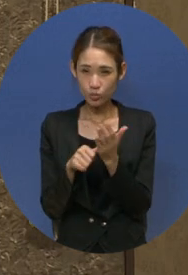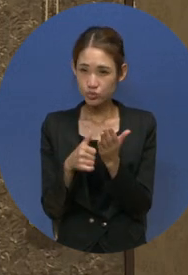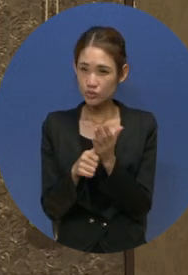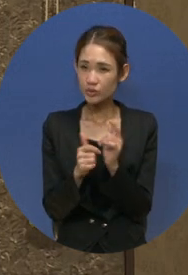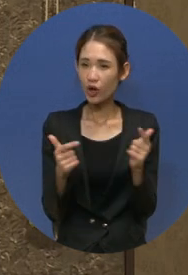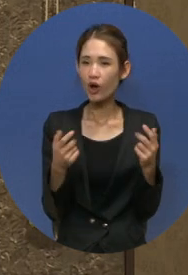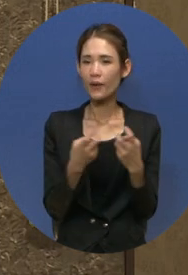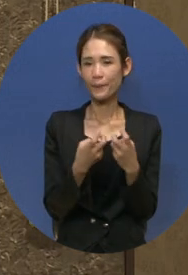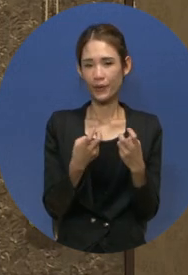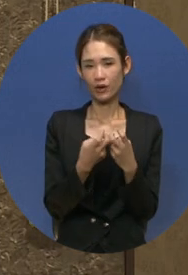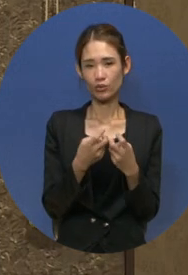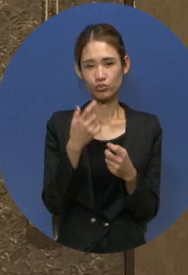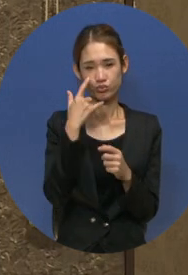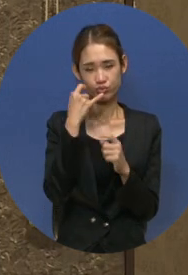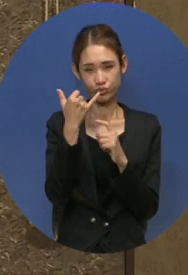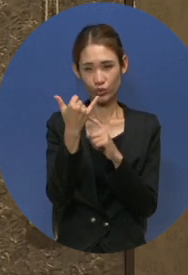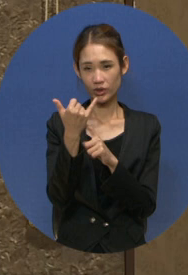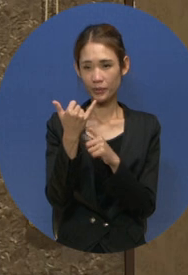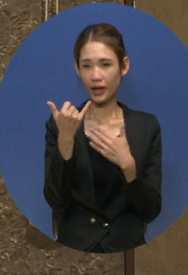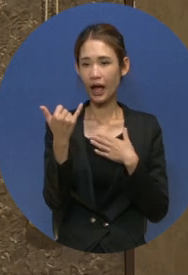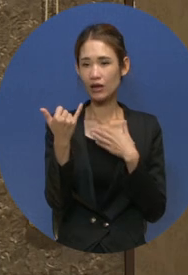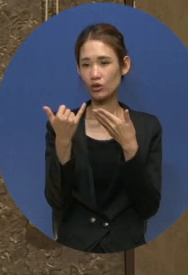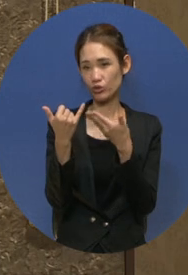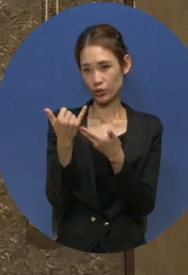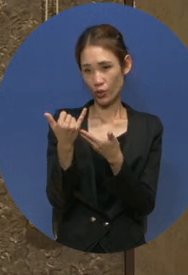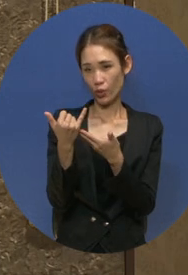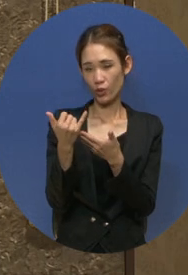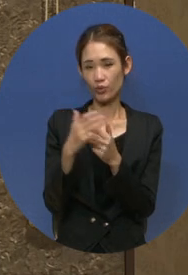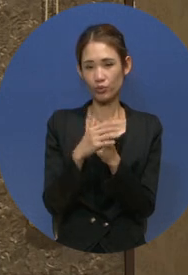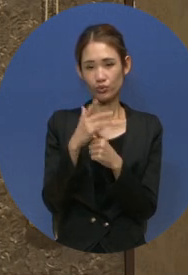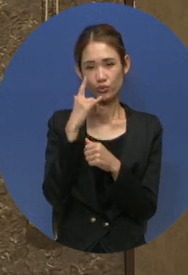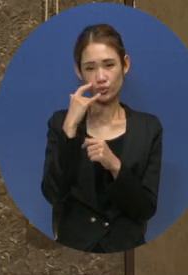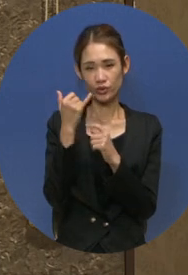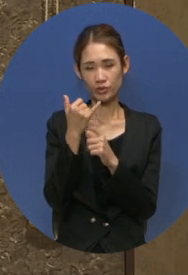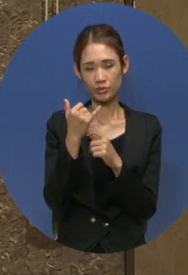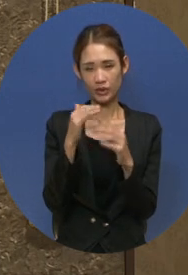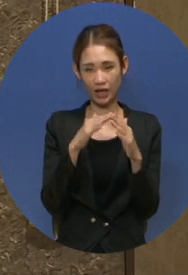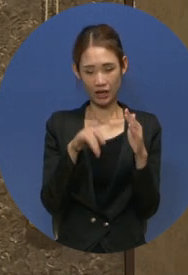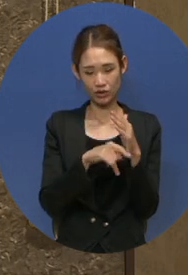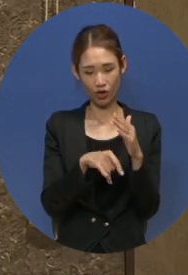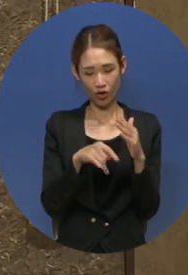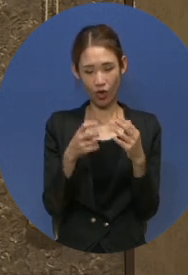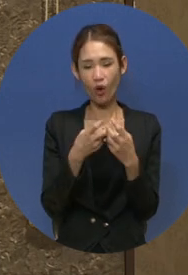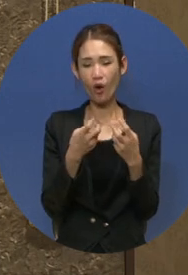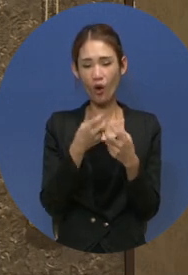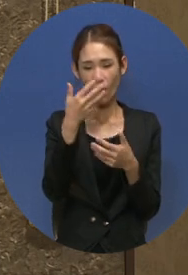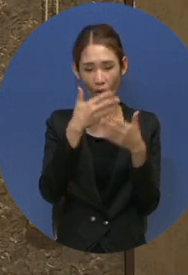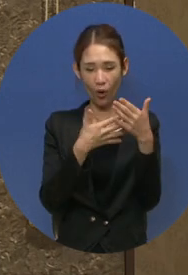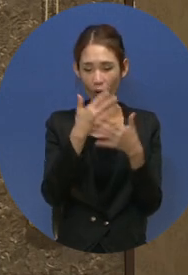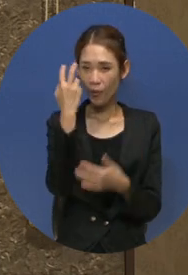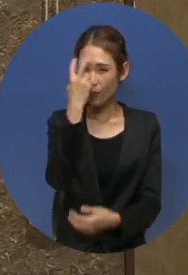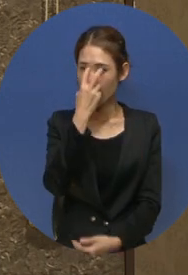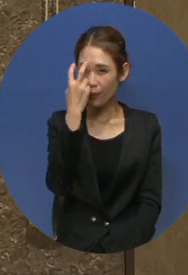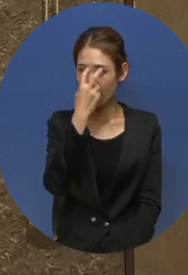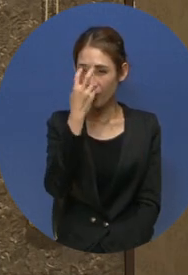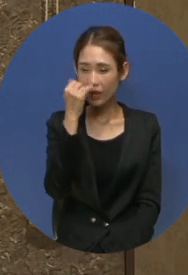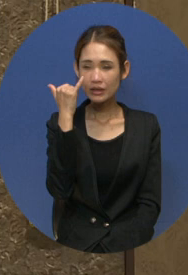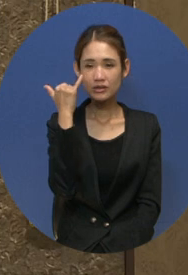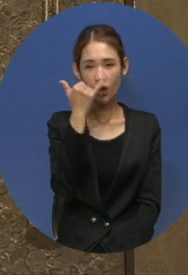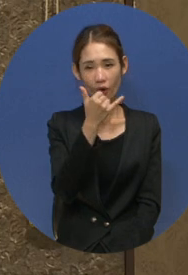그런 것들을 부모님에게 알려주면서 또 부모님이 가정에서 어떻게 했는지 모니터링을 또 유선으로 전화로